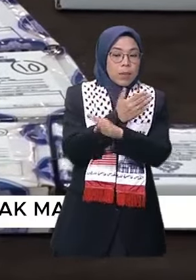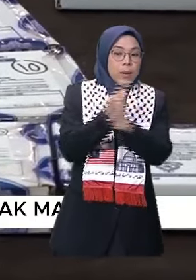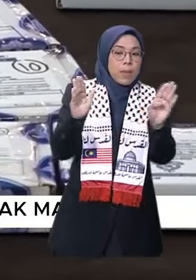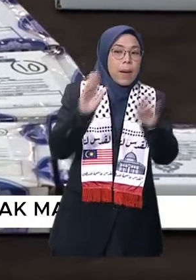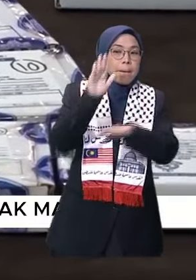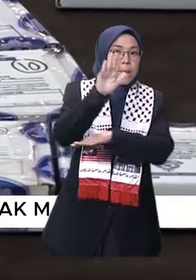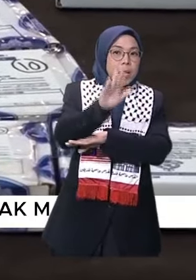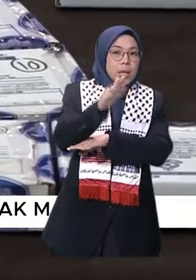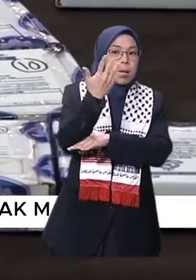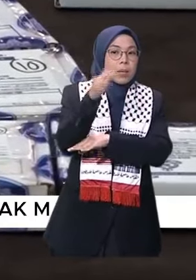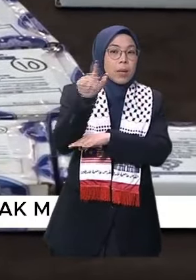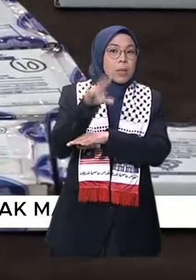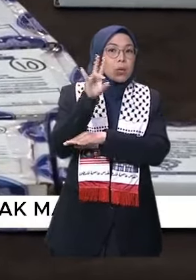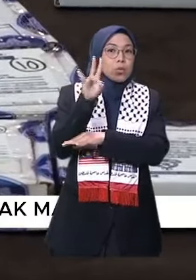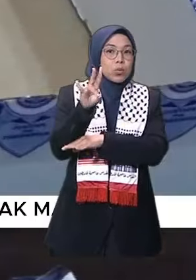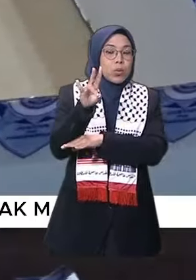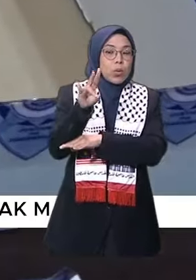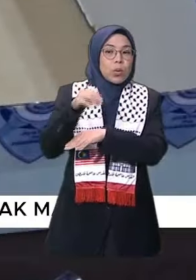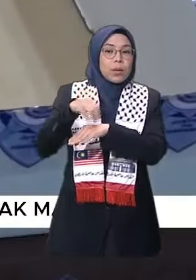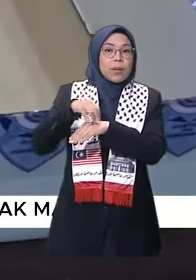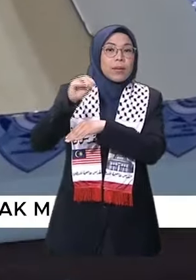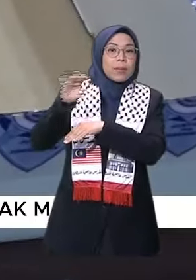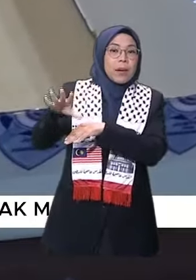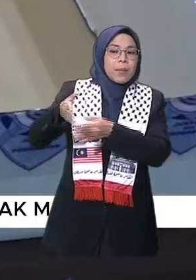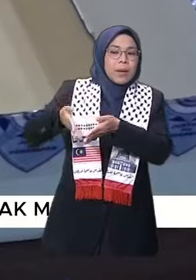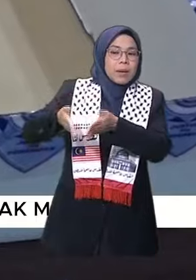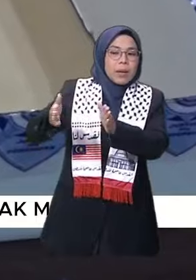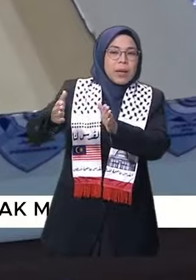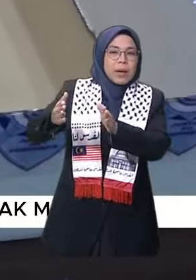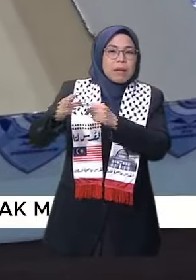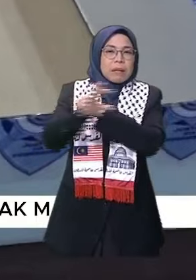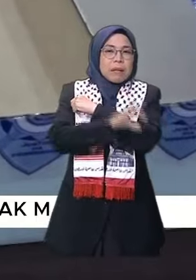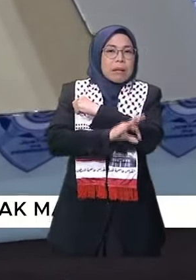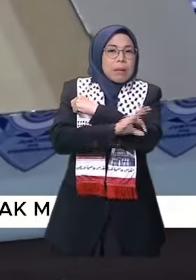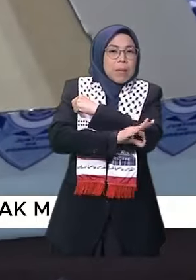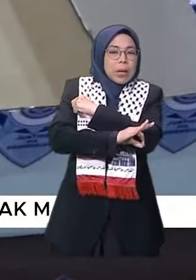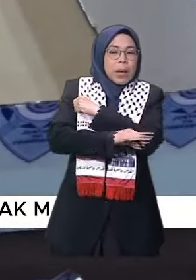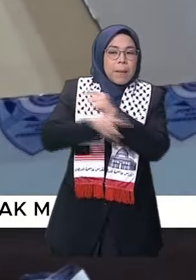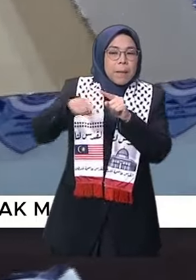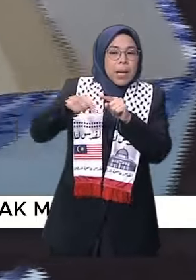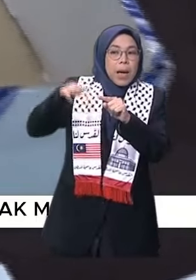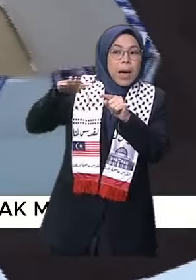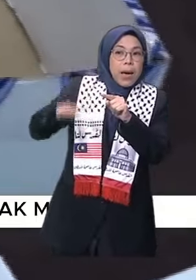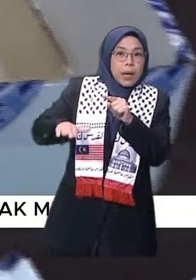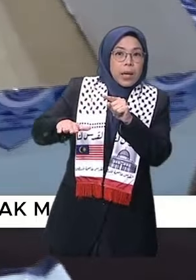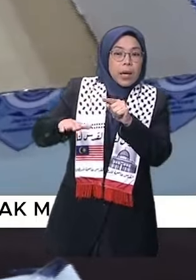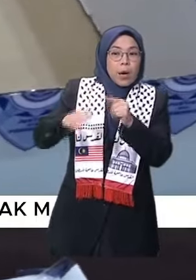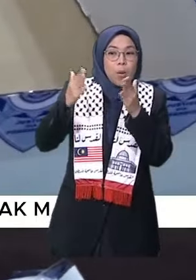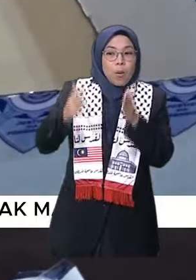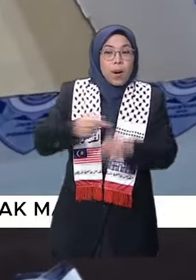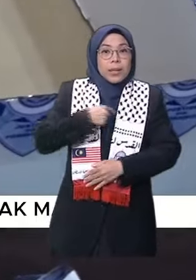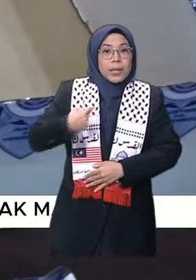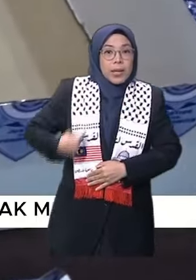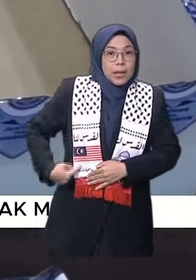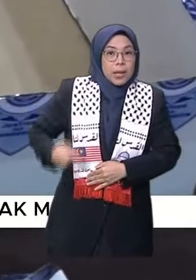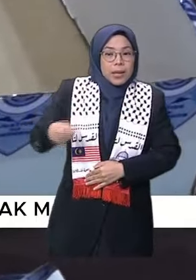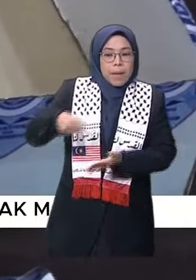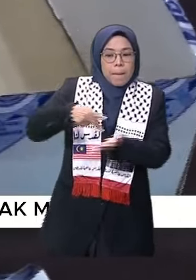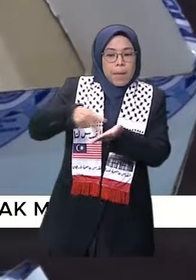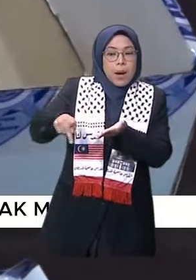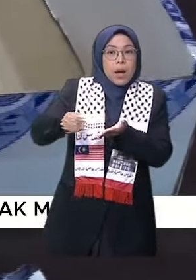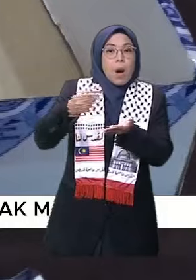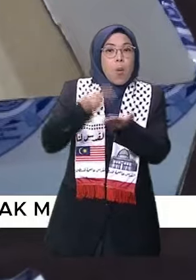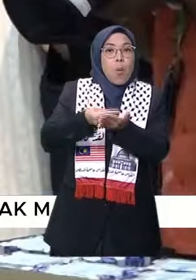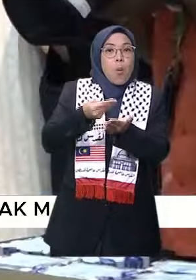pada petang 15 julai di tepi jalan pedas Linggi Negeri Sembilan setelah adik kepada lelaki warga Cina itu membayar Wang